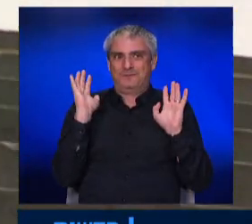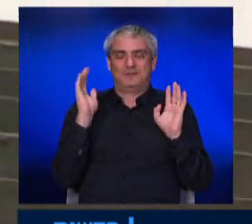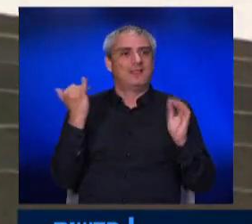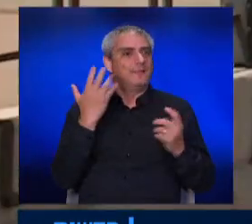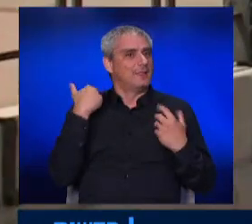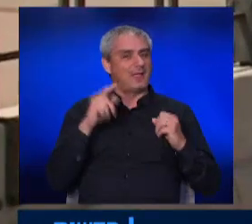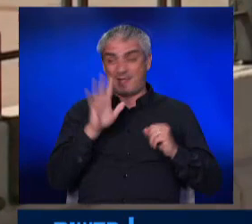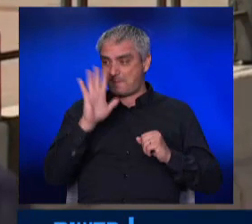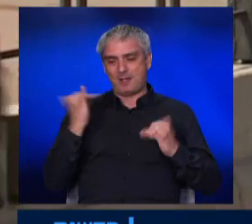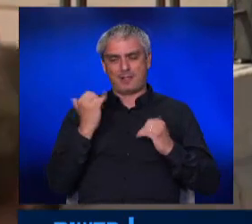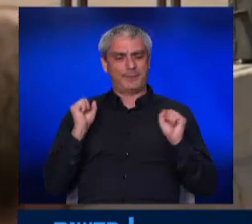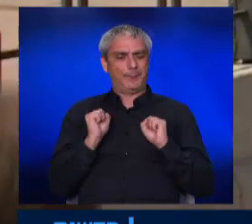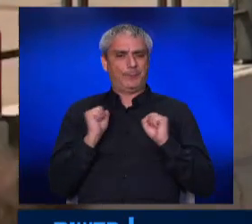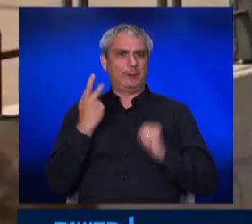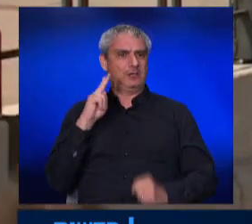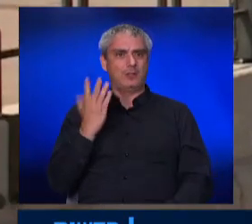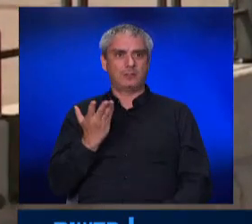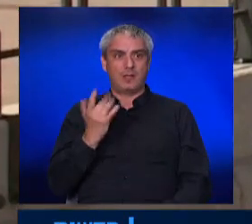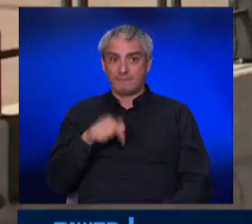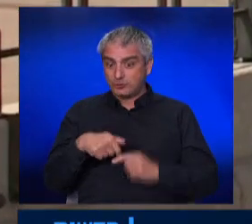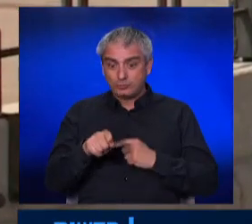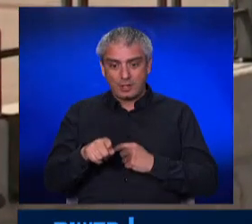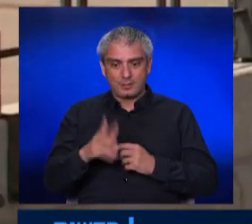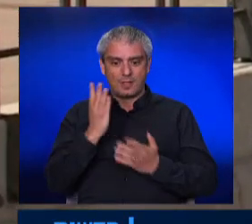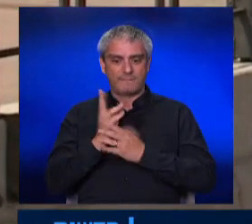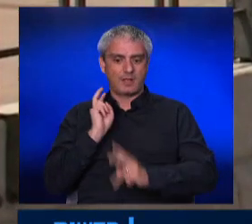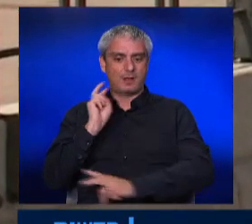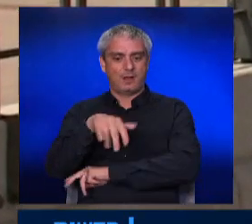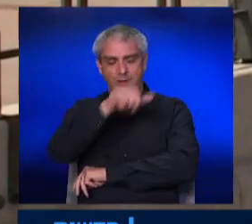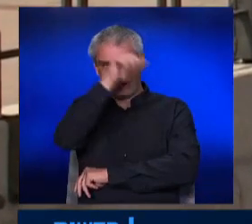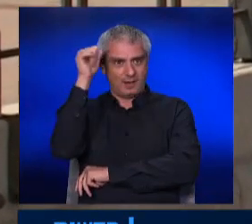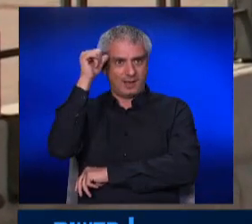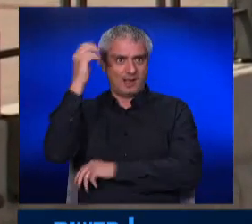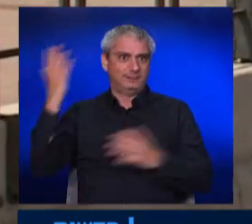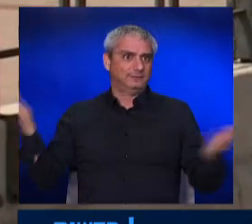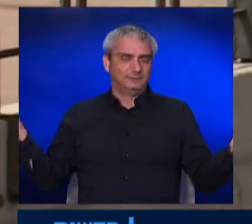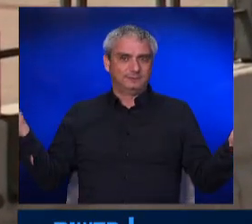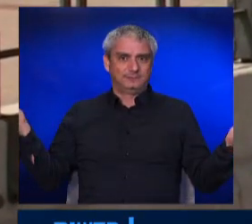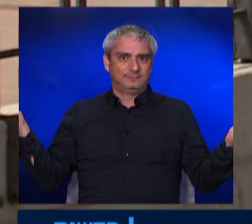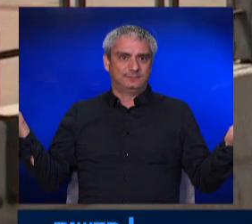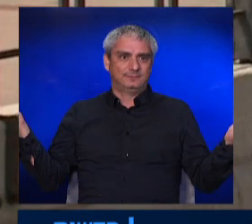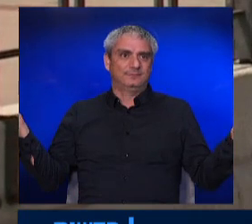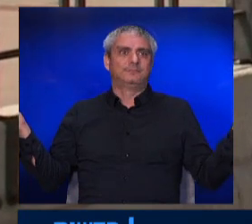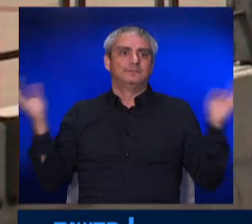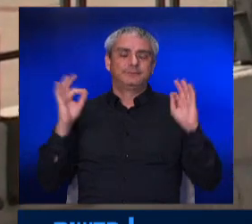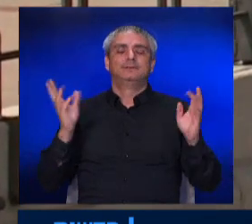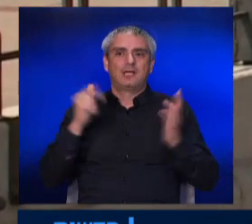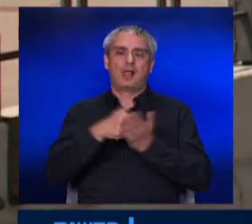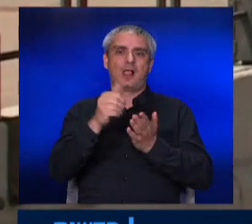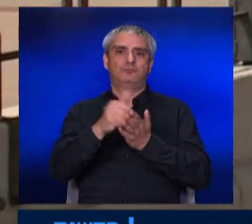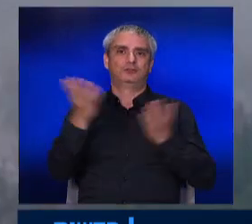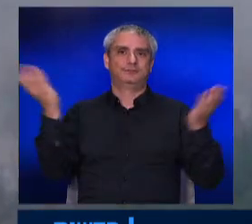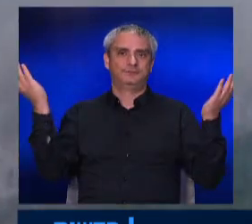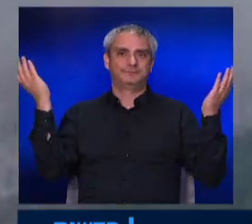Mayo siempre ha sido fresquito, más fresquito, pero este le he visto que ha ido de tirón al verano. Pero bueno, hay que seguir